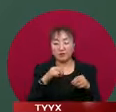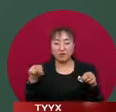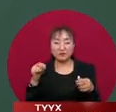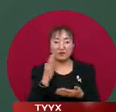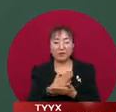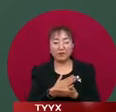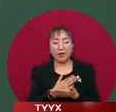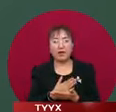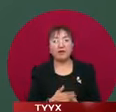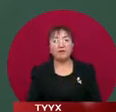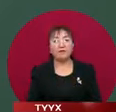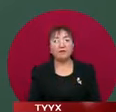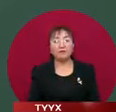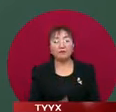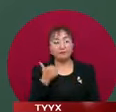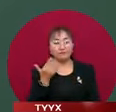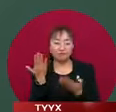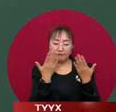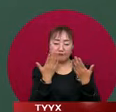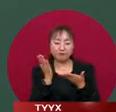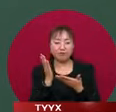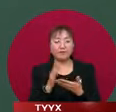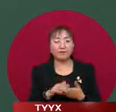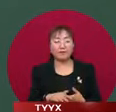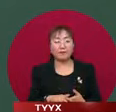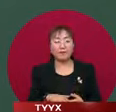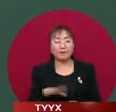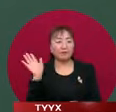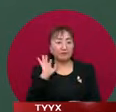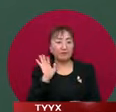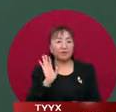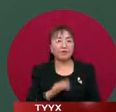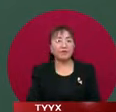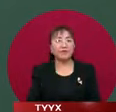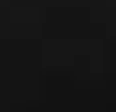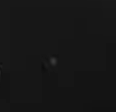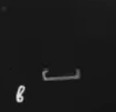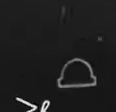хичээлээ баттгаад дэлгэрэнгүй уншаарай хүмүүдээ. Дараагийн хичээл хүртэл баяртай.